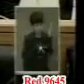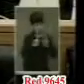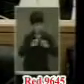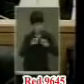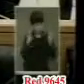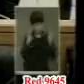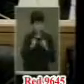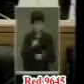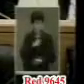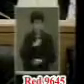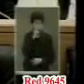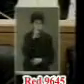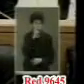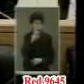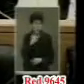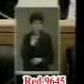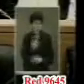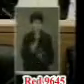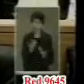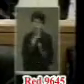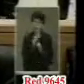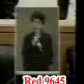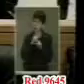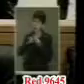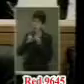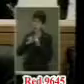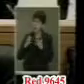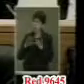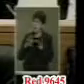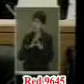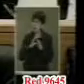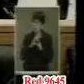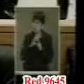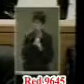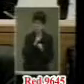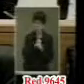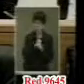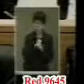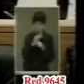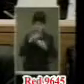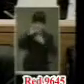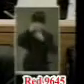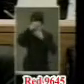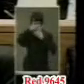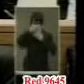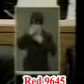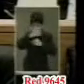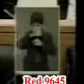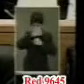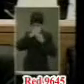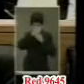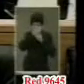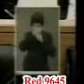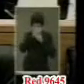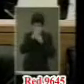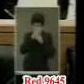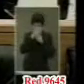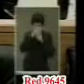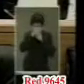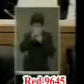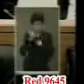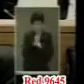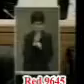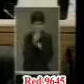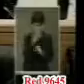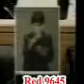ใต้ท่านลองไปดูนะครับว่าไม่มีม็อบใดๆปิดหน้าปิดตาโผล่แต่ดวงกระดวงลูกตา2ดวง